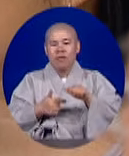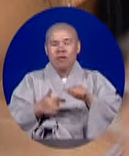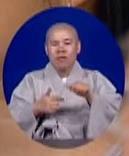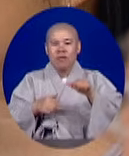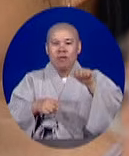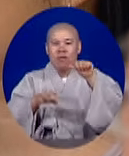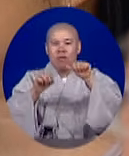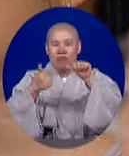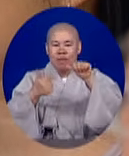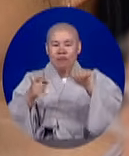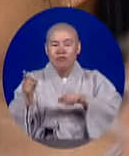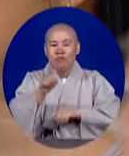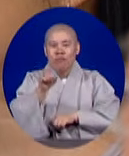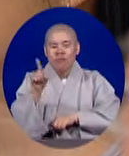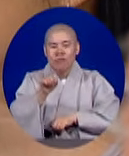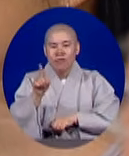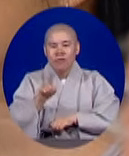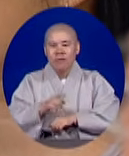오온은 뭐냐?